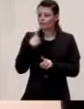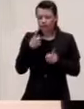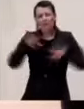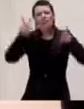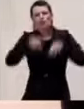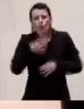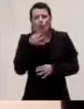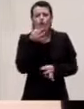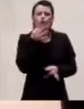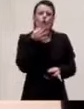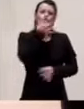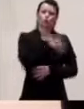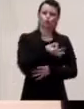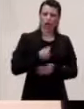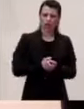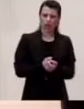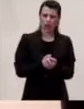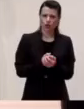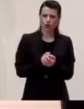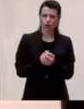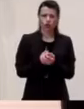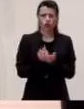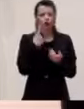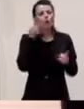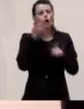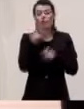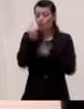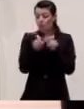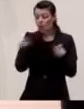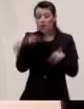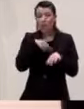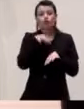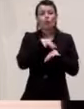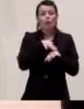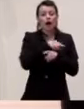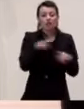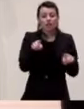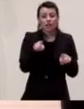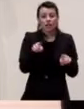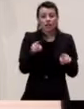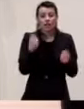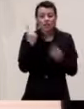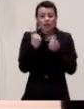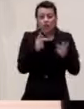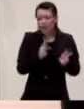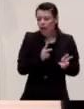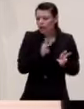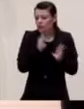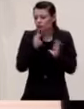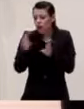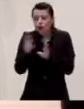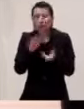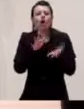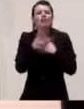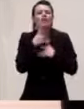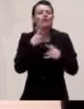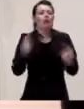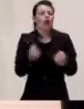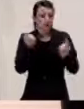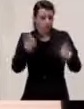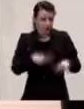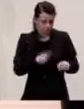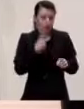affinché questi pazienti che durante la fase di trasporto rischiavano proprio per l'attività di trasporto ancora di